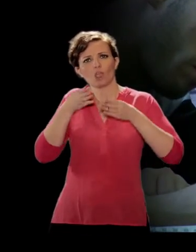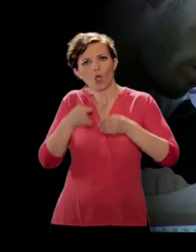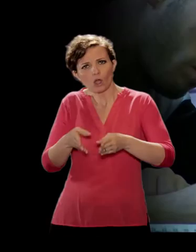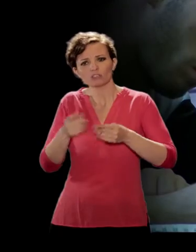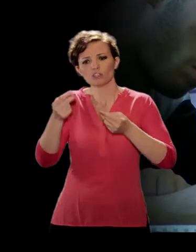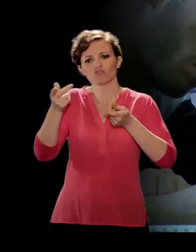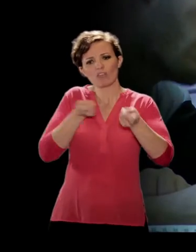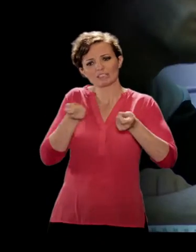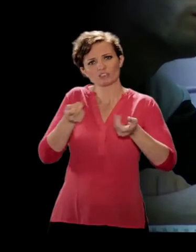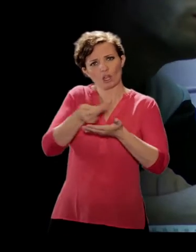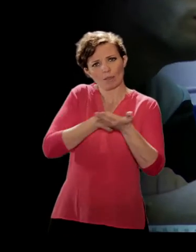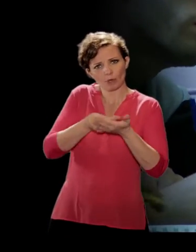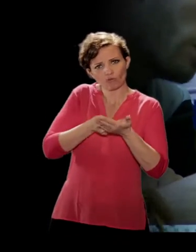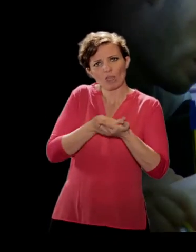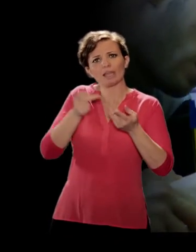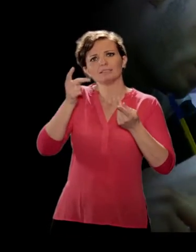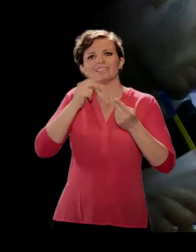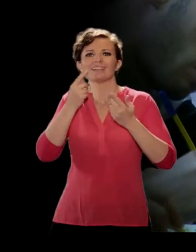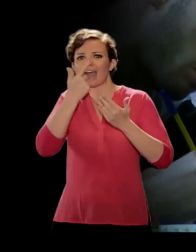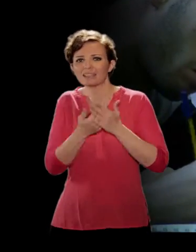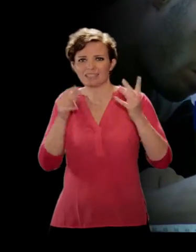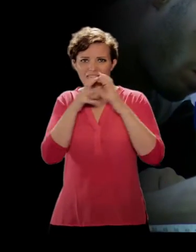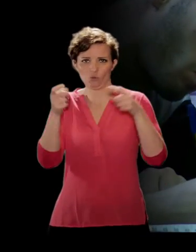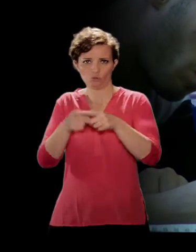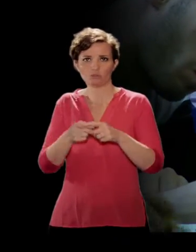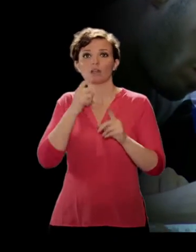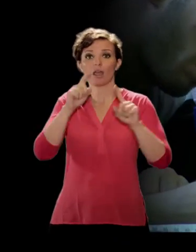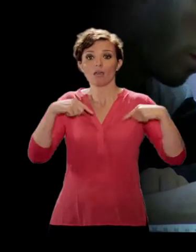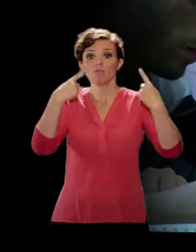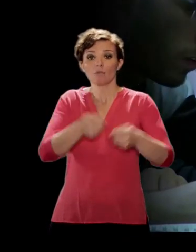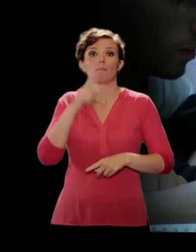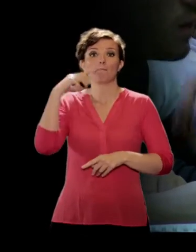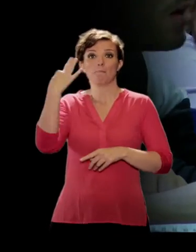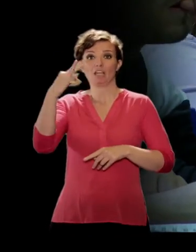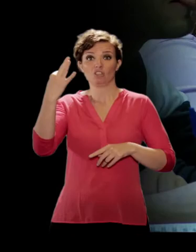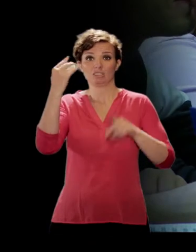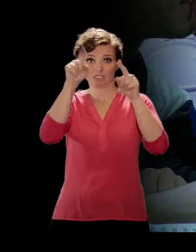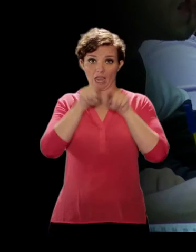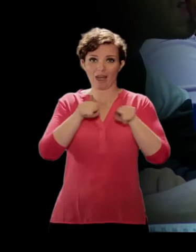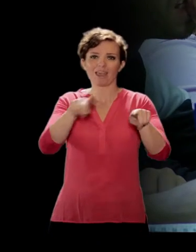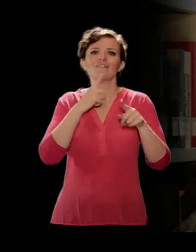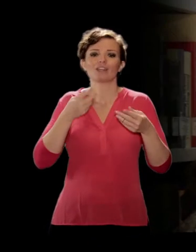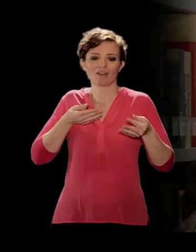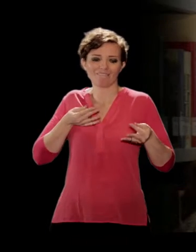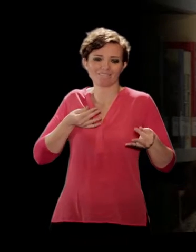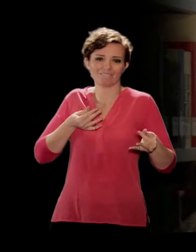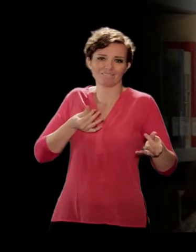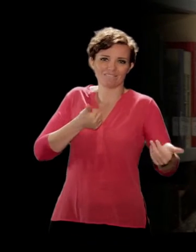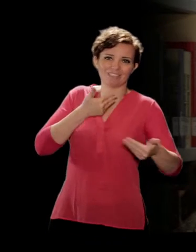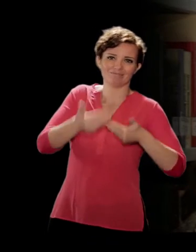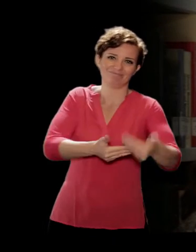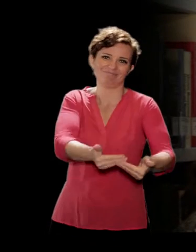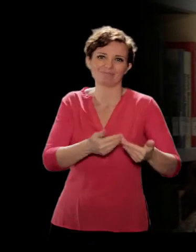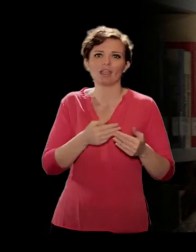la gestione dei progetti e l'automazione industriale. Offriamo poi due corsi di laurea magistrale che sono la naturale prosecuzione di questi due